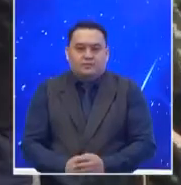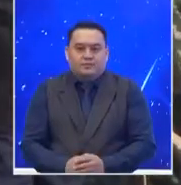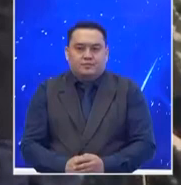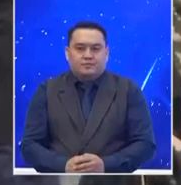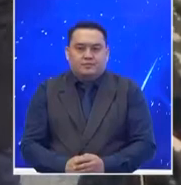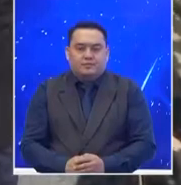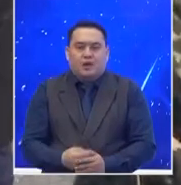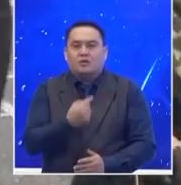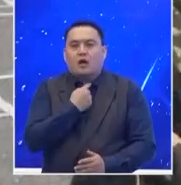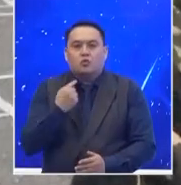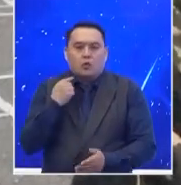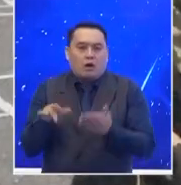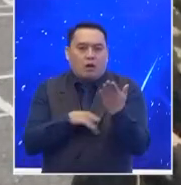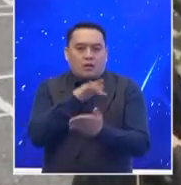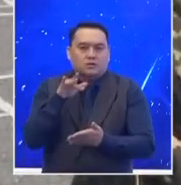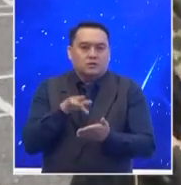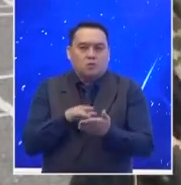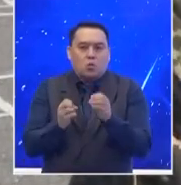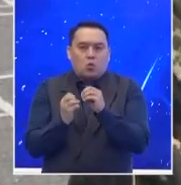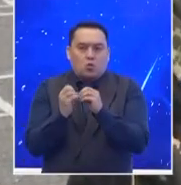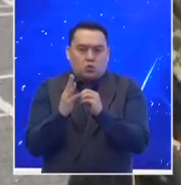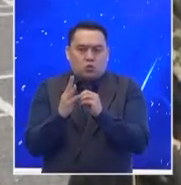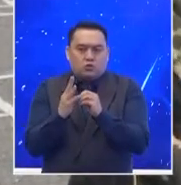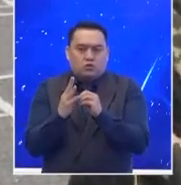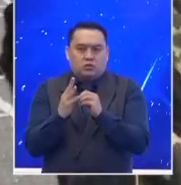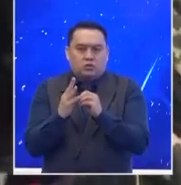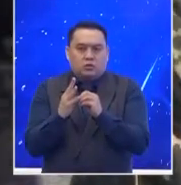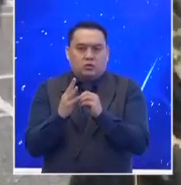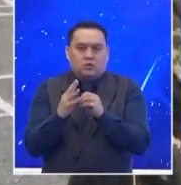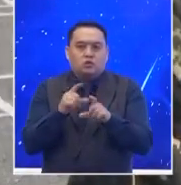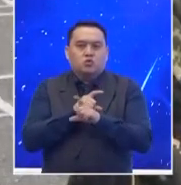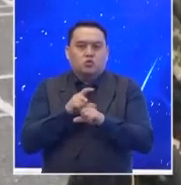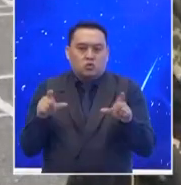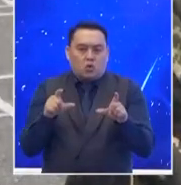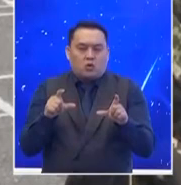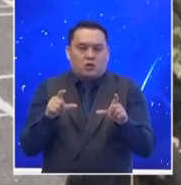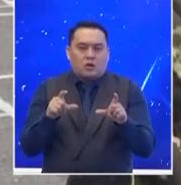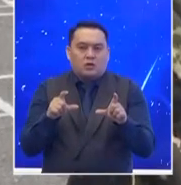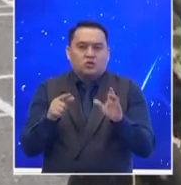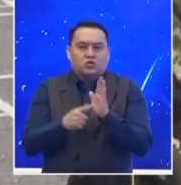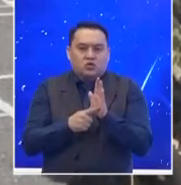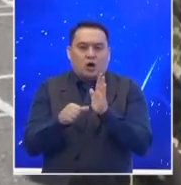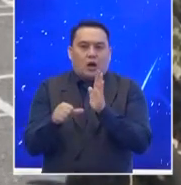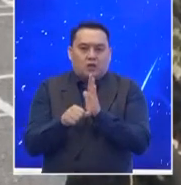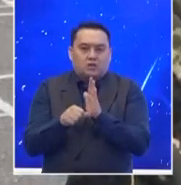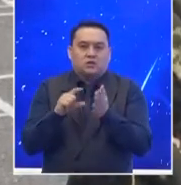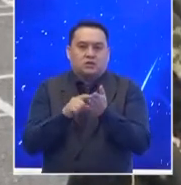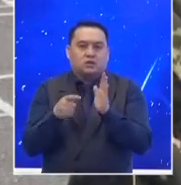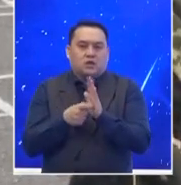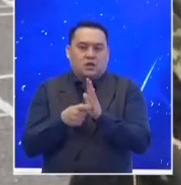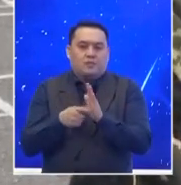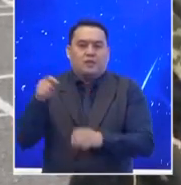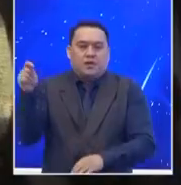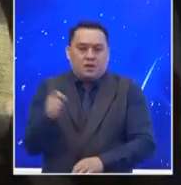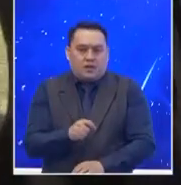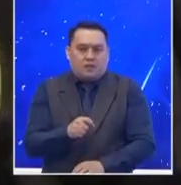Талдықорған қаласының 14-ші орта гимназия мектебінің 7-6 кадет сыныптары